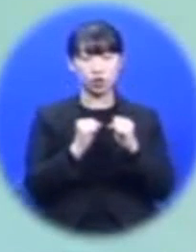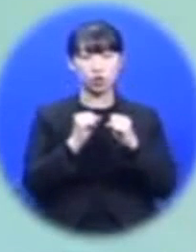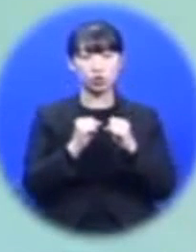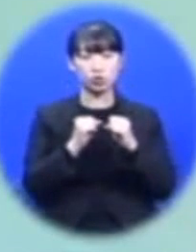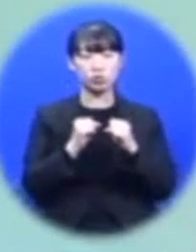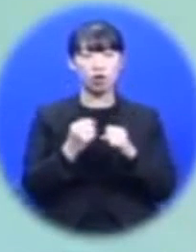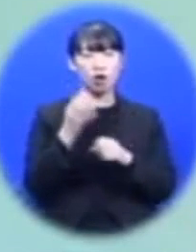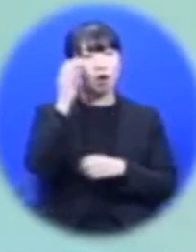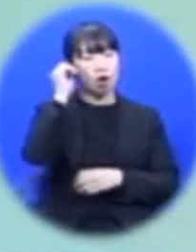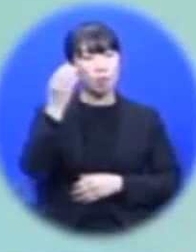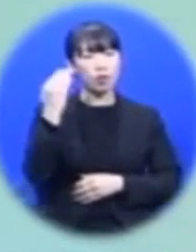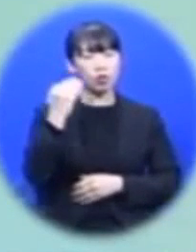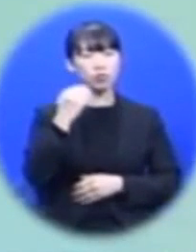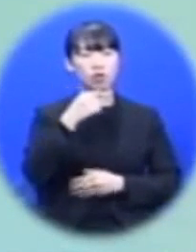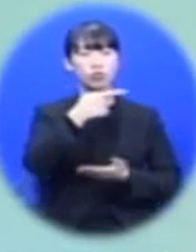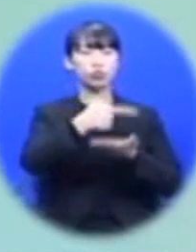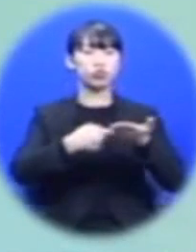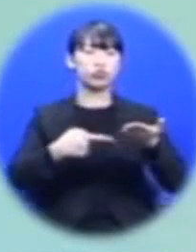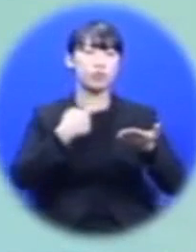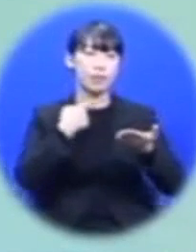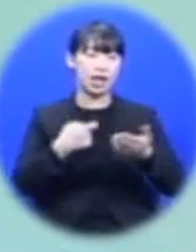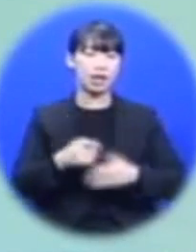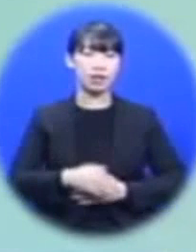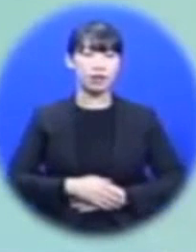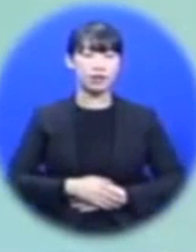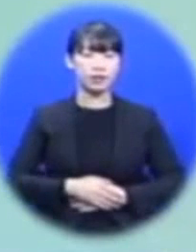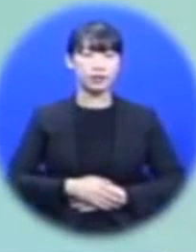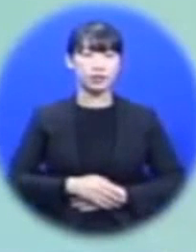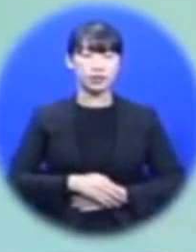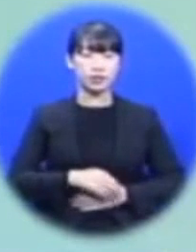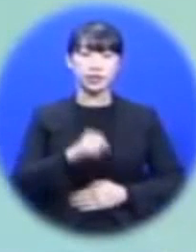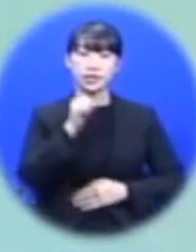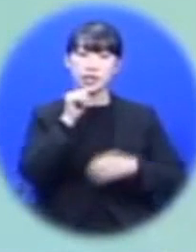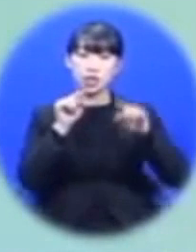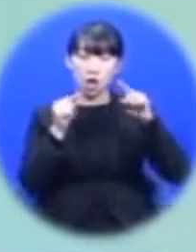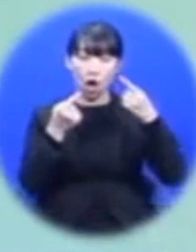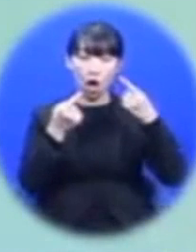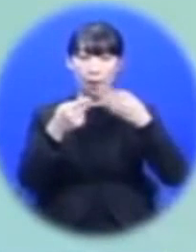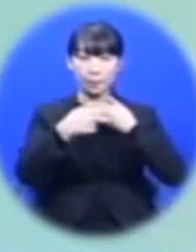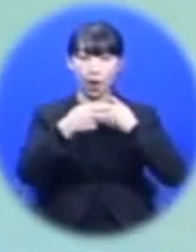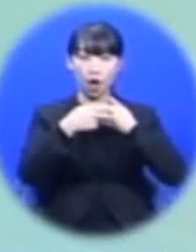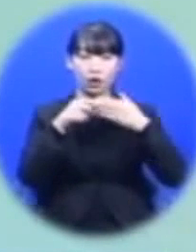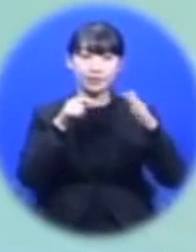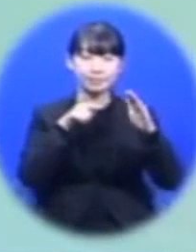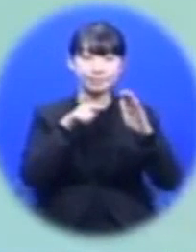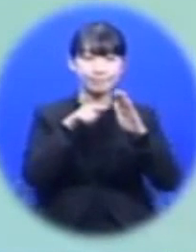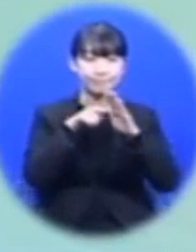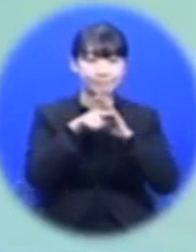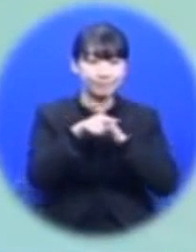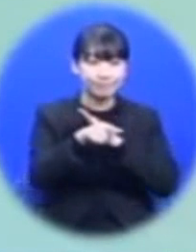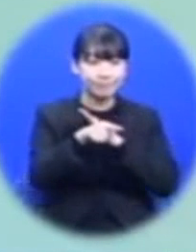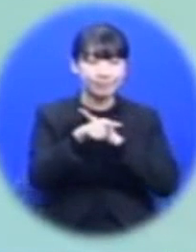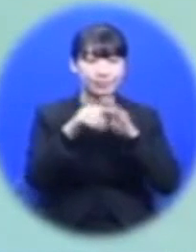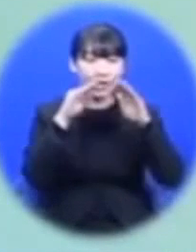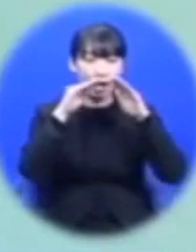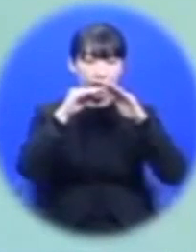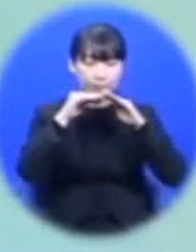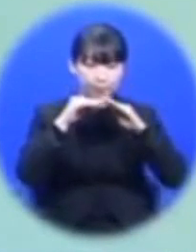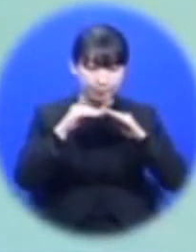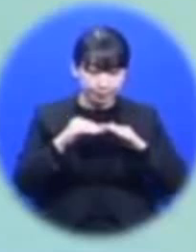하셨어요 어제 설에 병원에 찾아뵙고 그렇게 병원에서 그냥 세배를